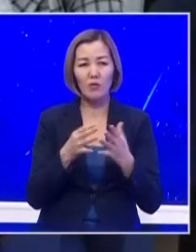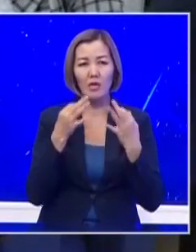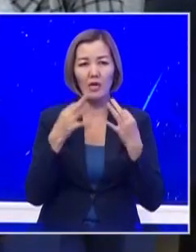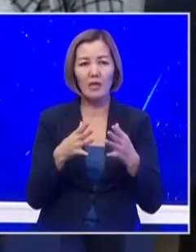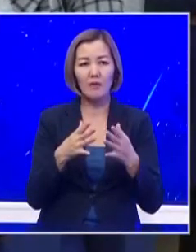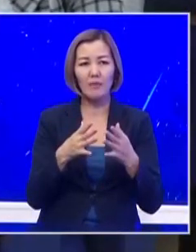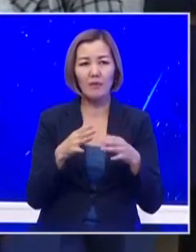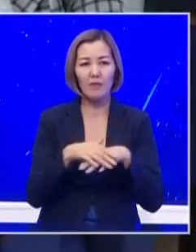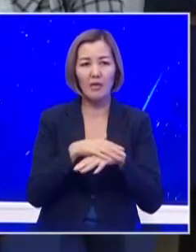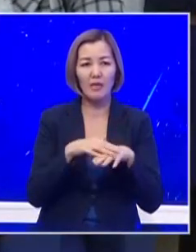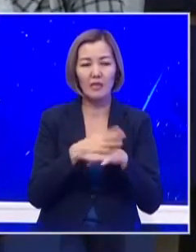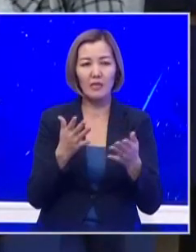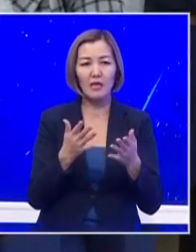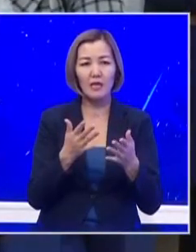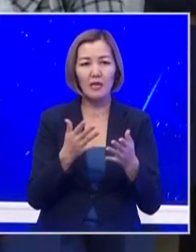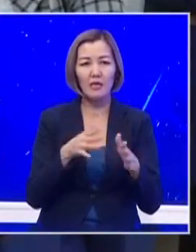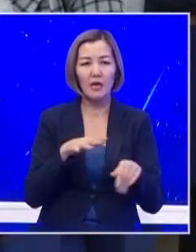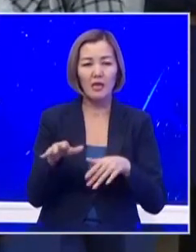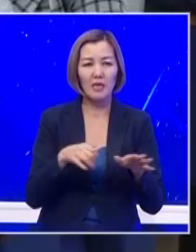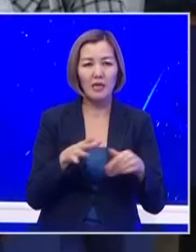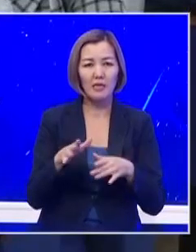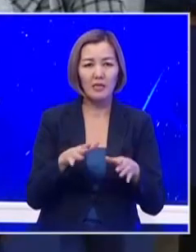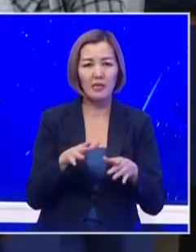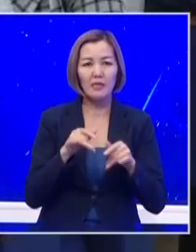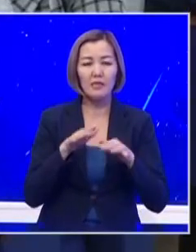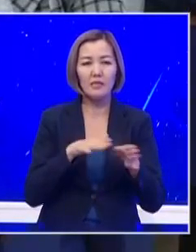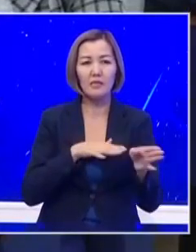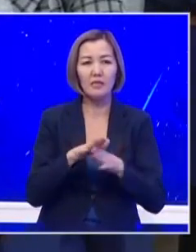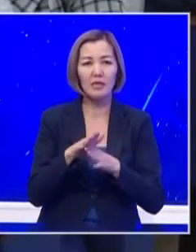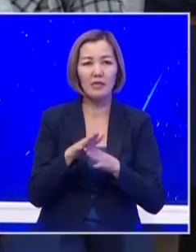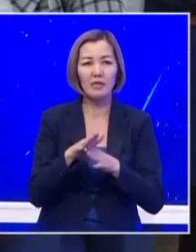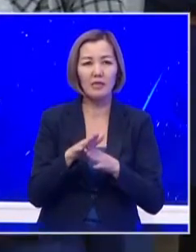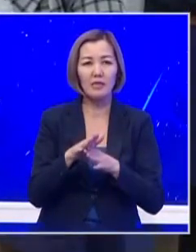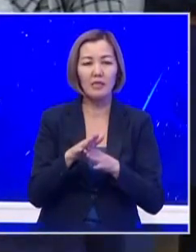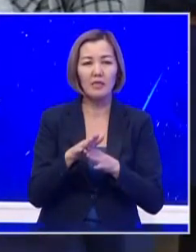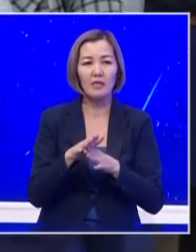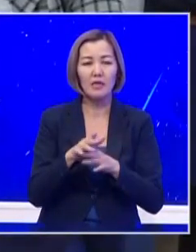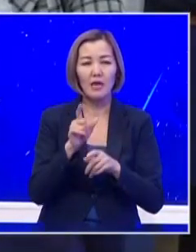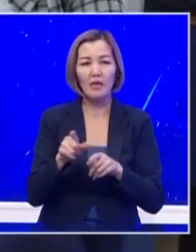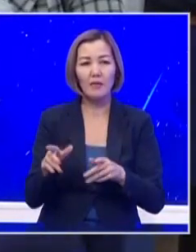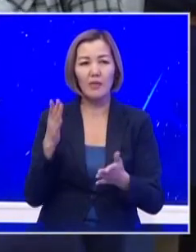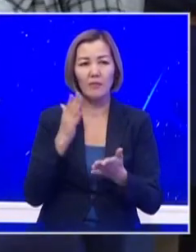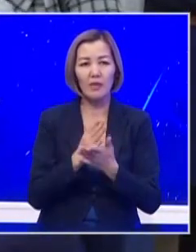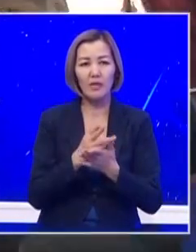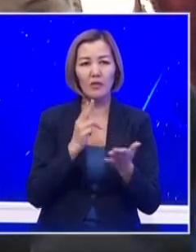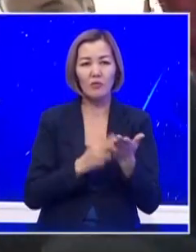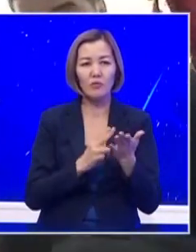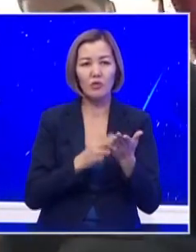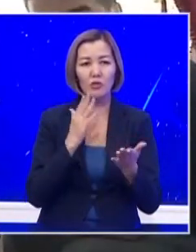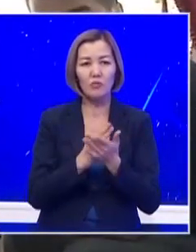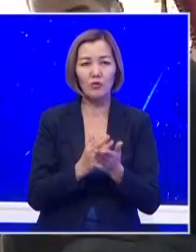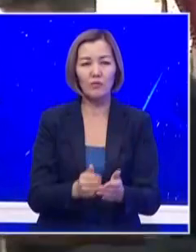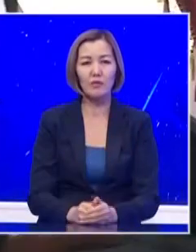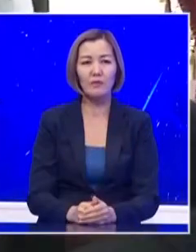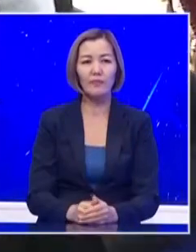қарапайым қара халқына алаяқтық істерін іске асырған тәрбие адамдар бар екеніне көз жеткізіп отырмыз. Бірге